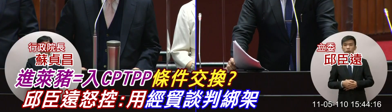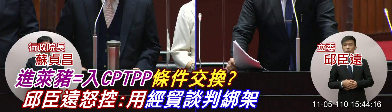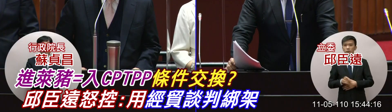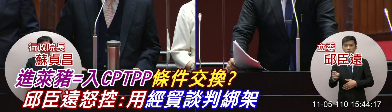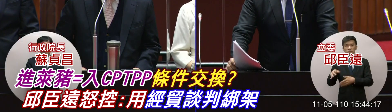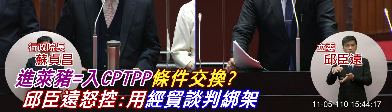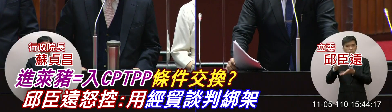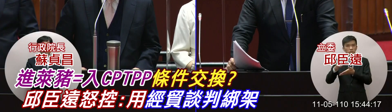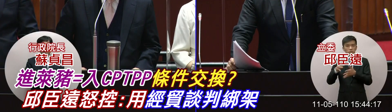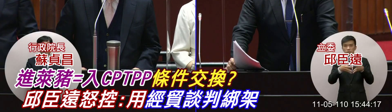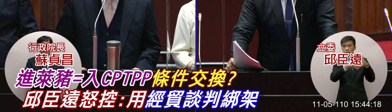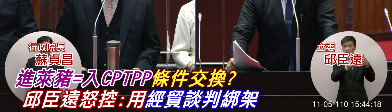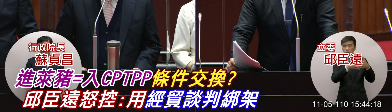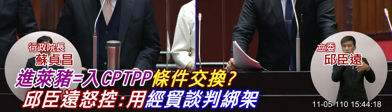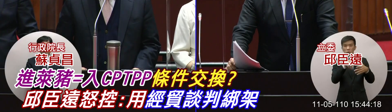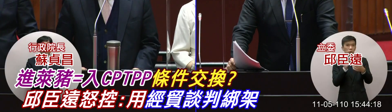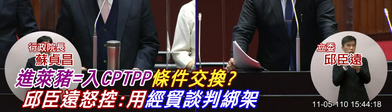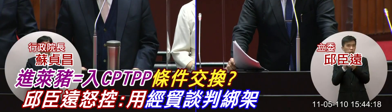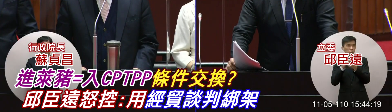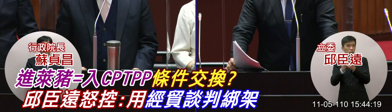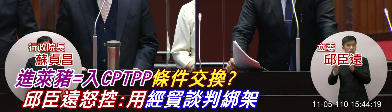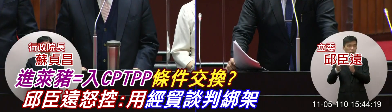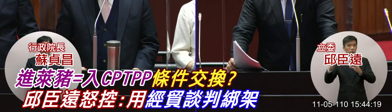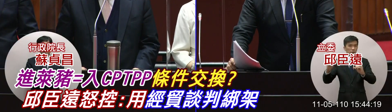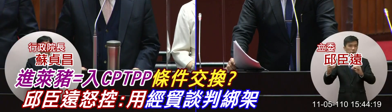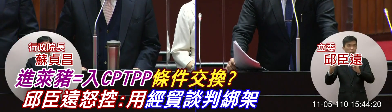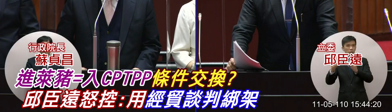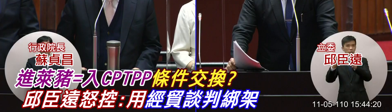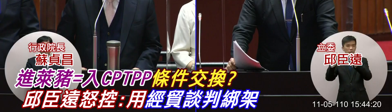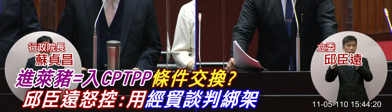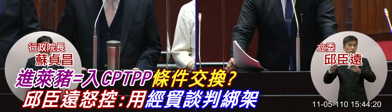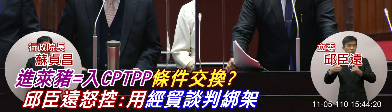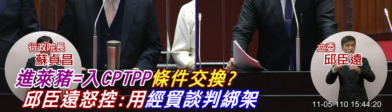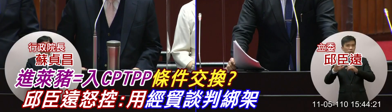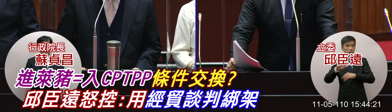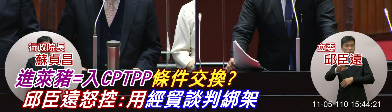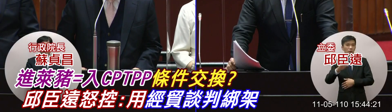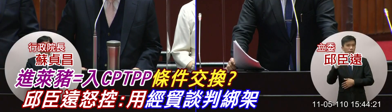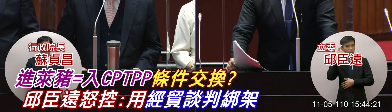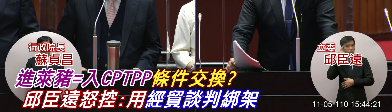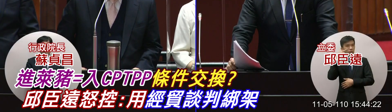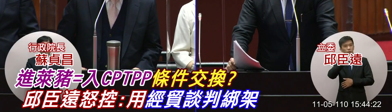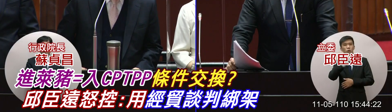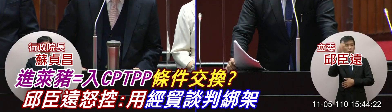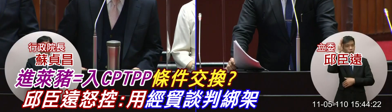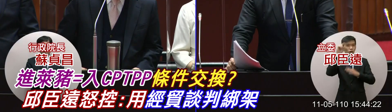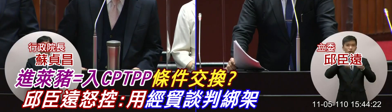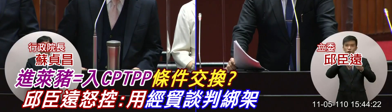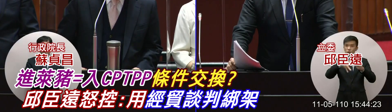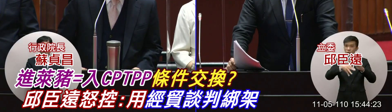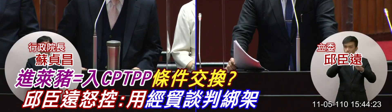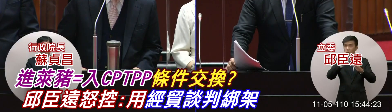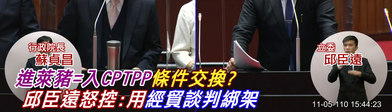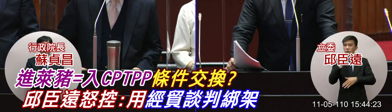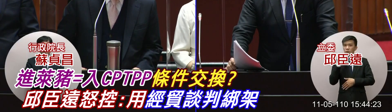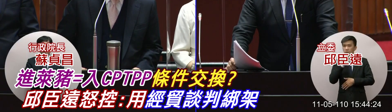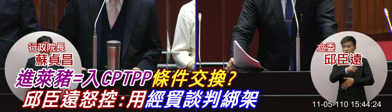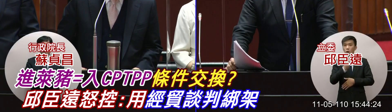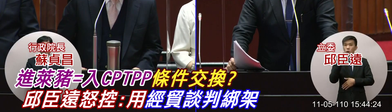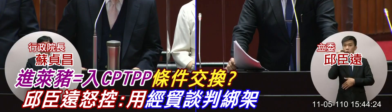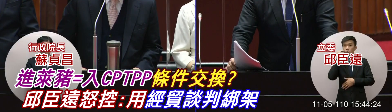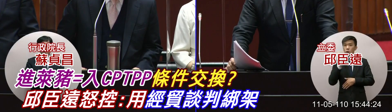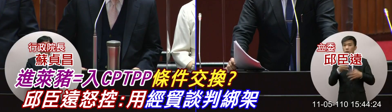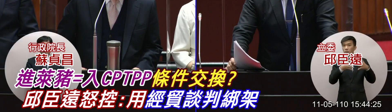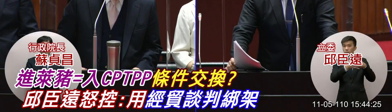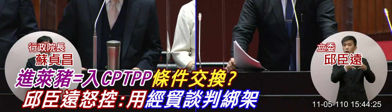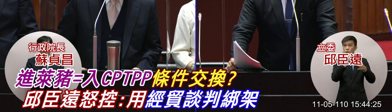美国之外，因为这几天的舆论哈一直在这个来质疑苏院长哈，认为说如果不禁美猪哈，是不是就会影响